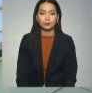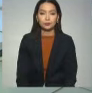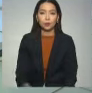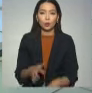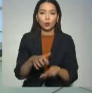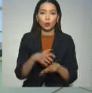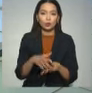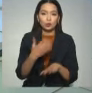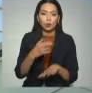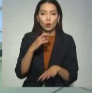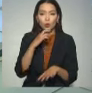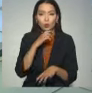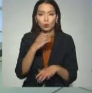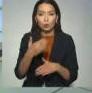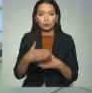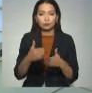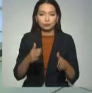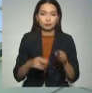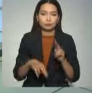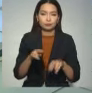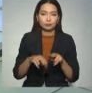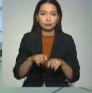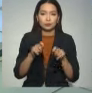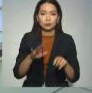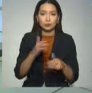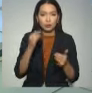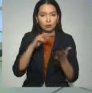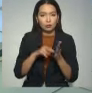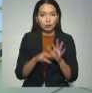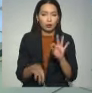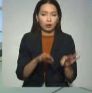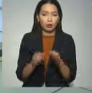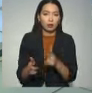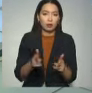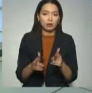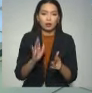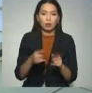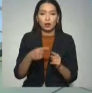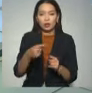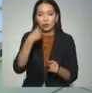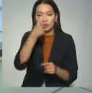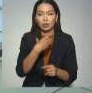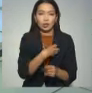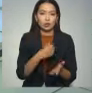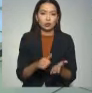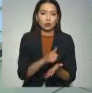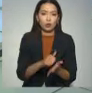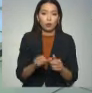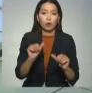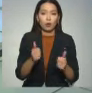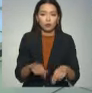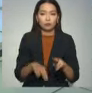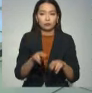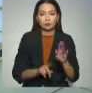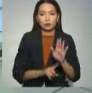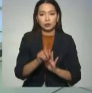Көкшетауда қоқыс төгетін полигон салынады. Қазір оның жобалық сметалық құжаттары әзірленіп жатыр. Алдағы жылы қажетті құжаттар рәсімделсе, құрылыс